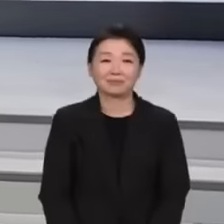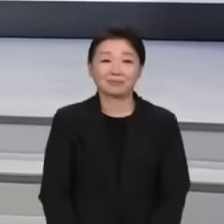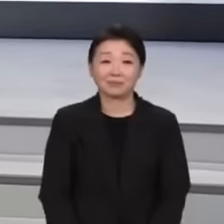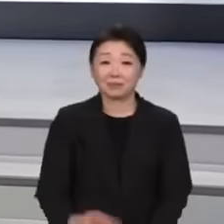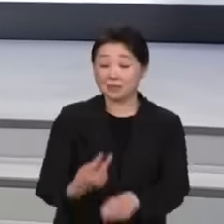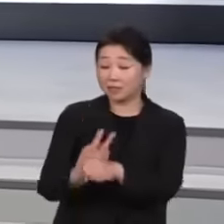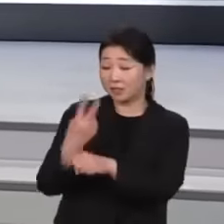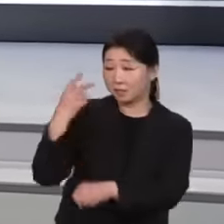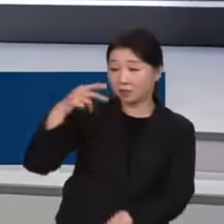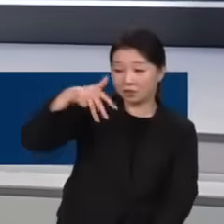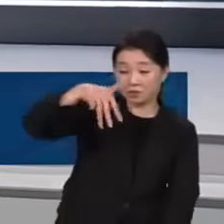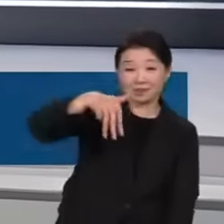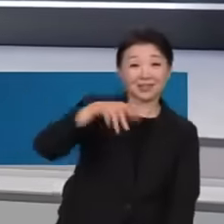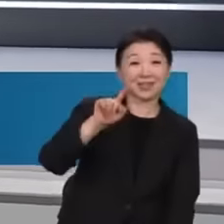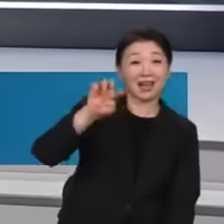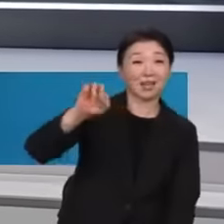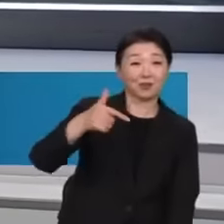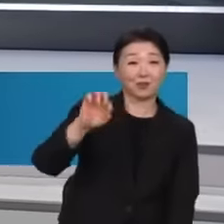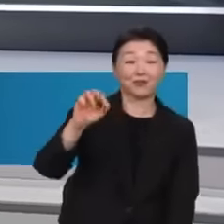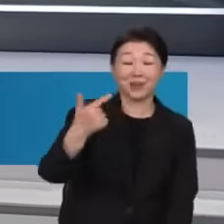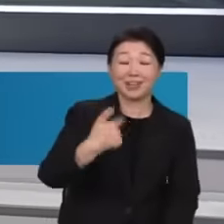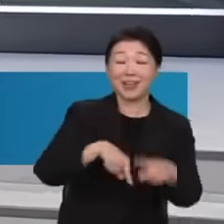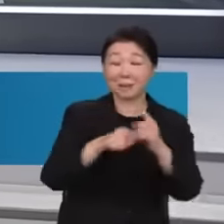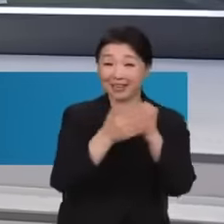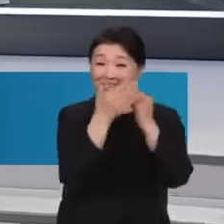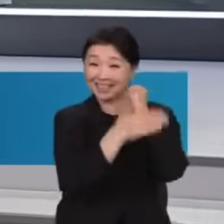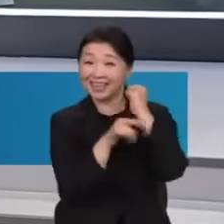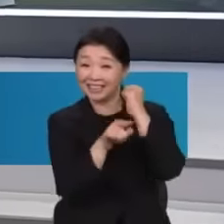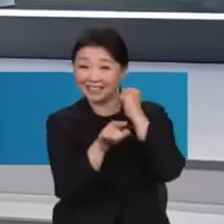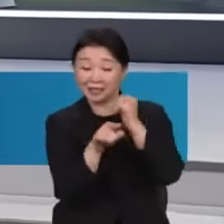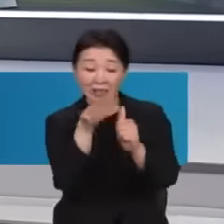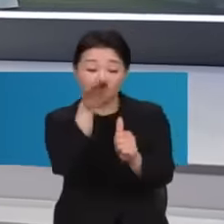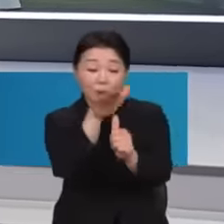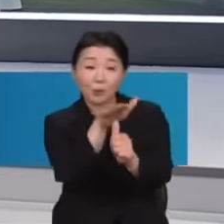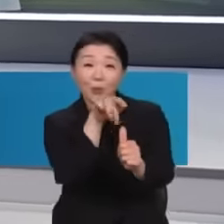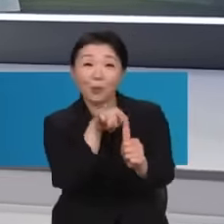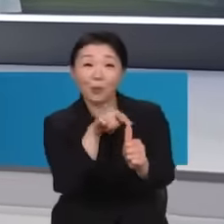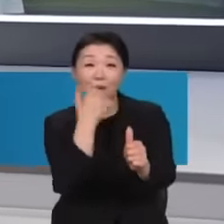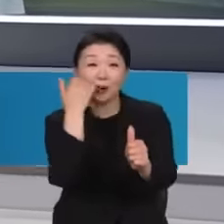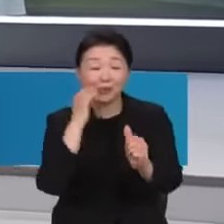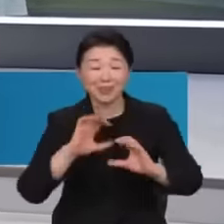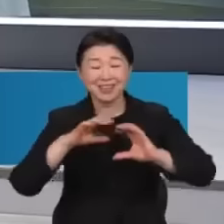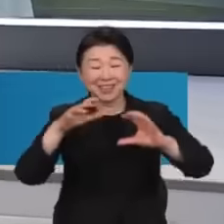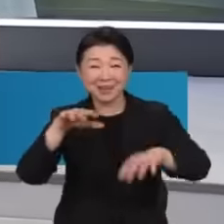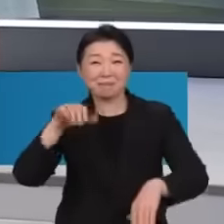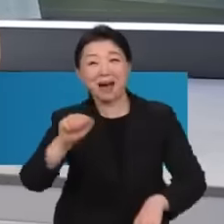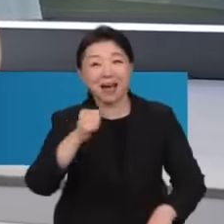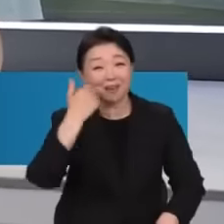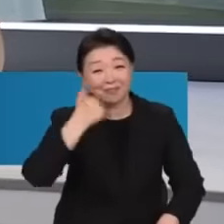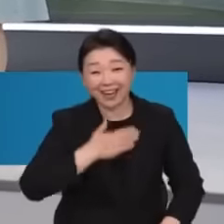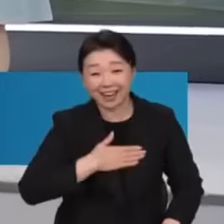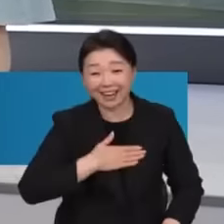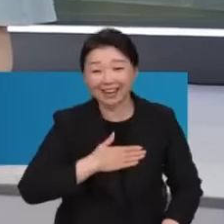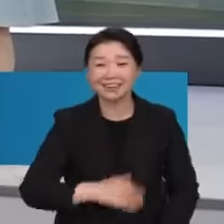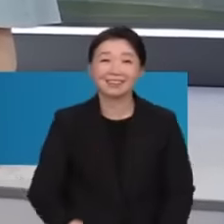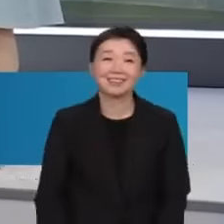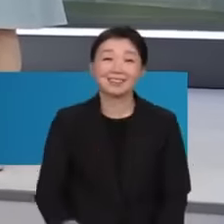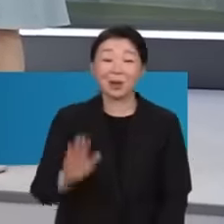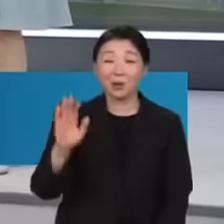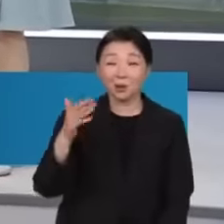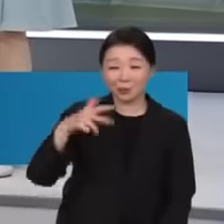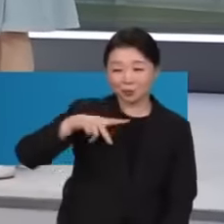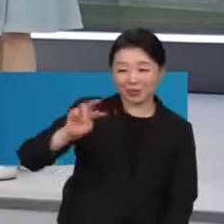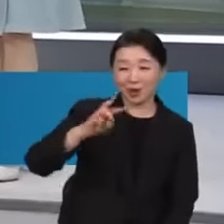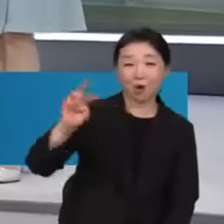2년 전 차준환 선수와 같이 찍은 사진입니다. 이 어린 소년이 세계를 제패할 줄 알았을까요? 최근